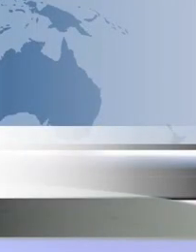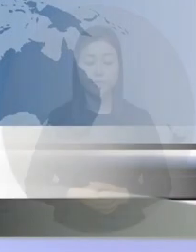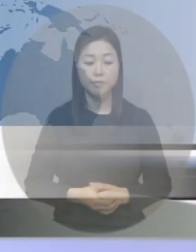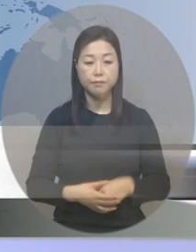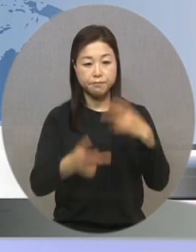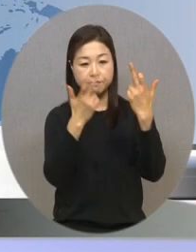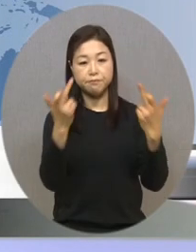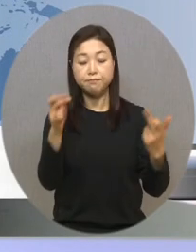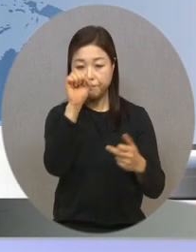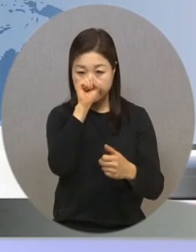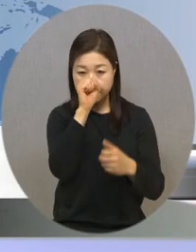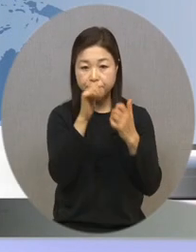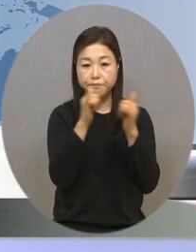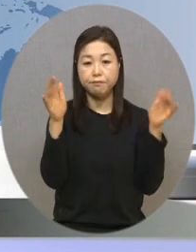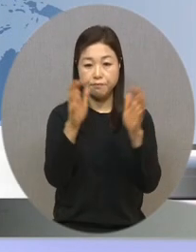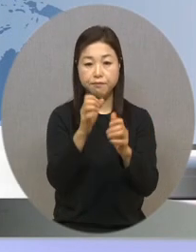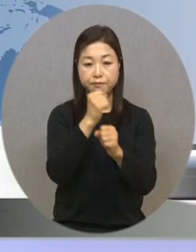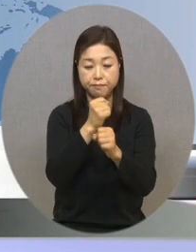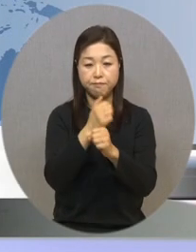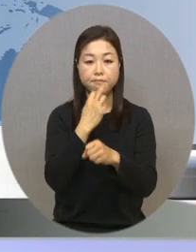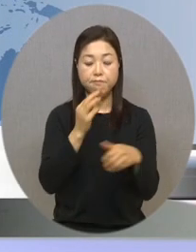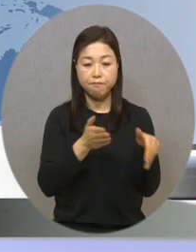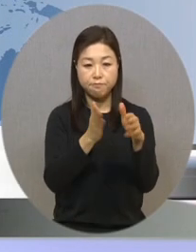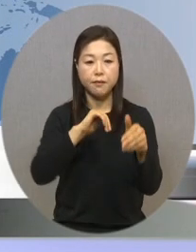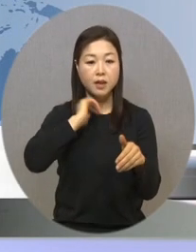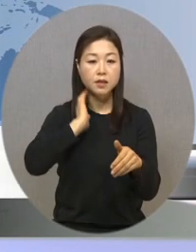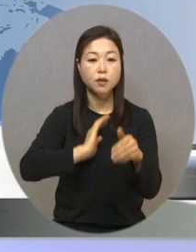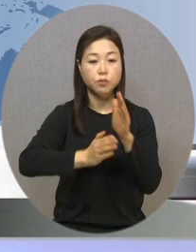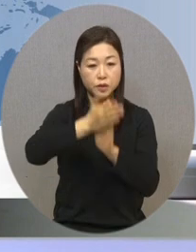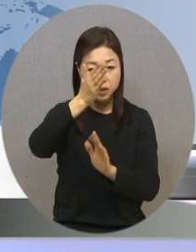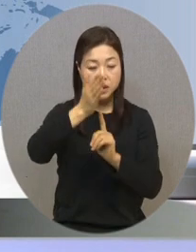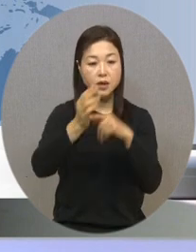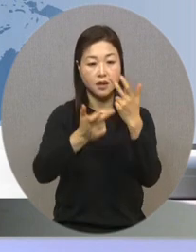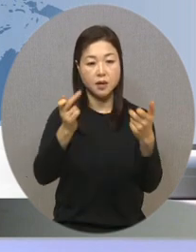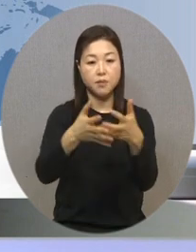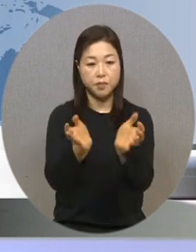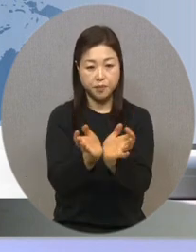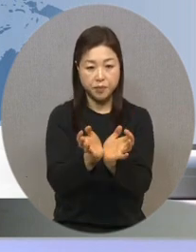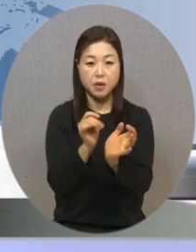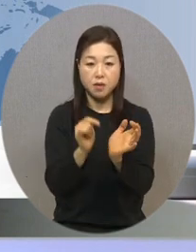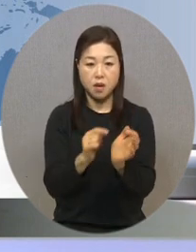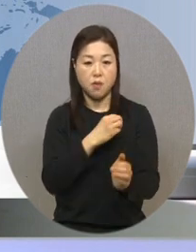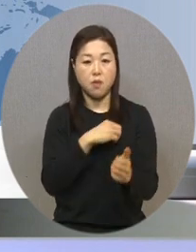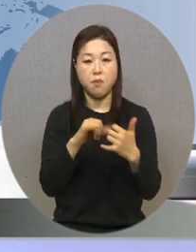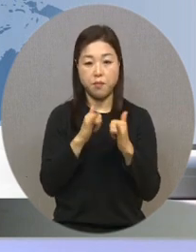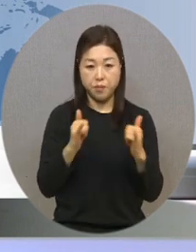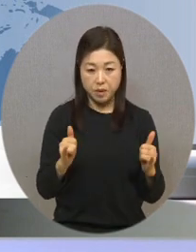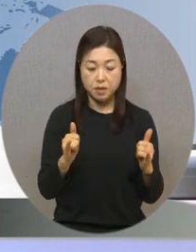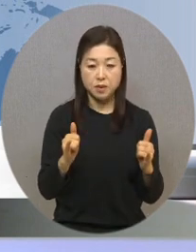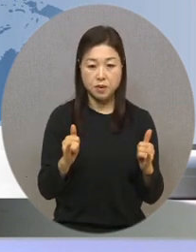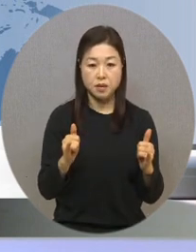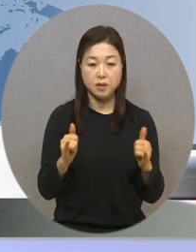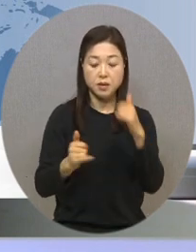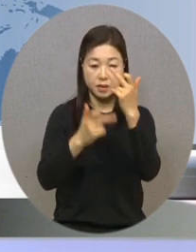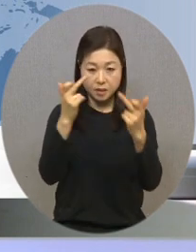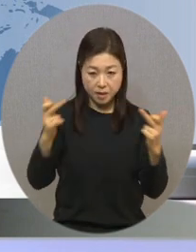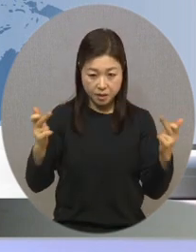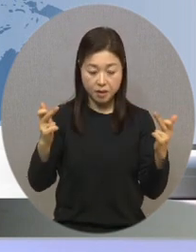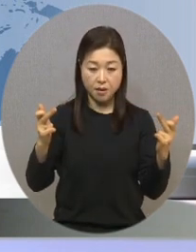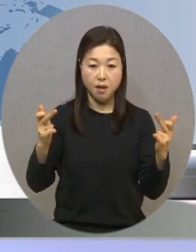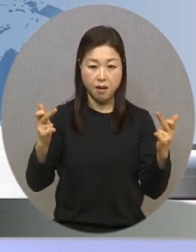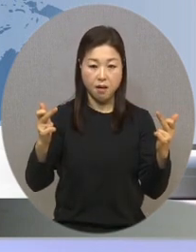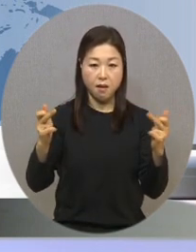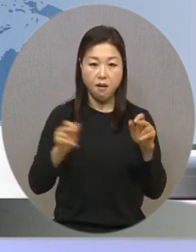산을 좋아하는 사람들이 모여 만든 경기도 의정부시의 한 산악회. 이곳 회원들은 정기적으로 산행을 떠날